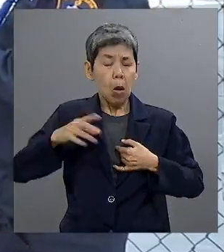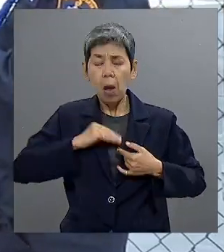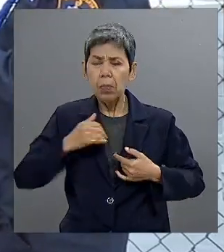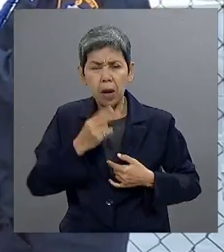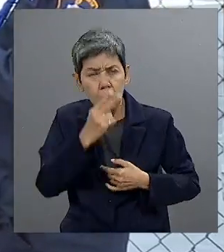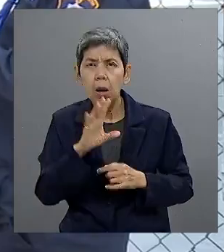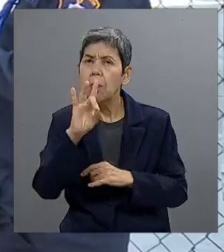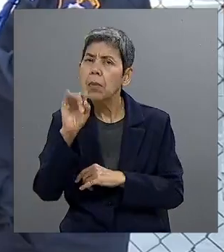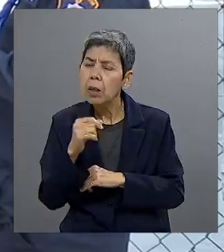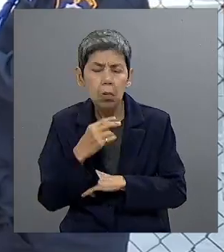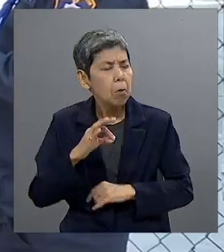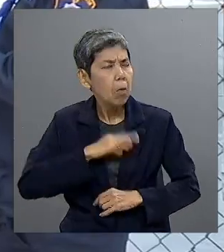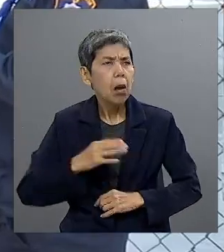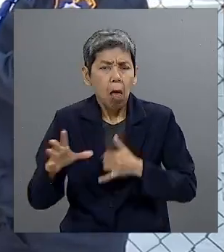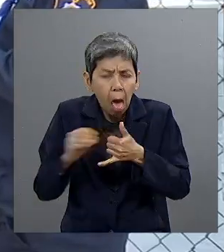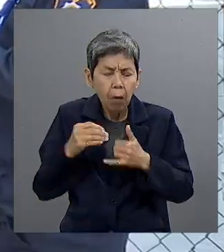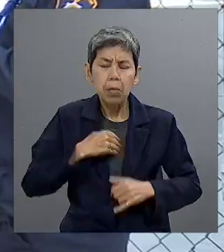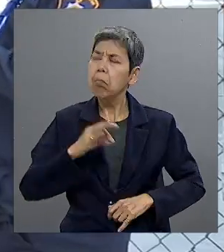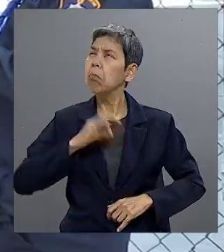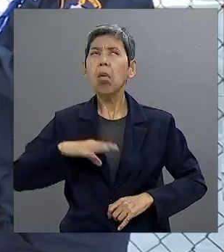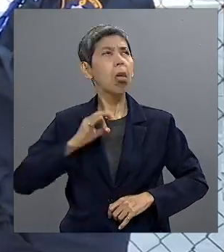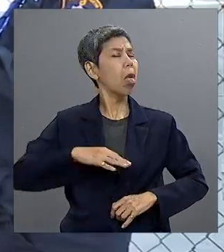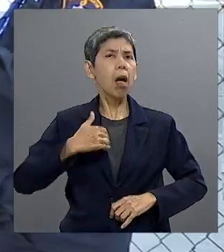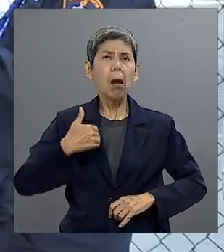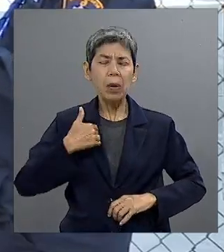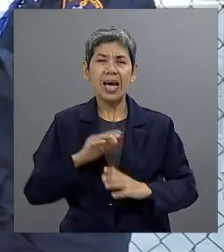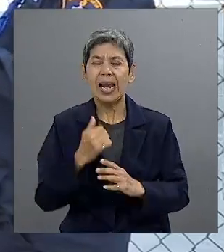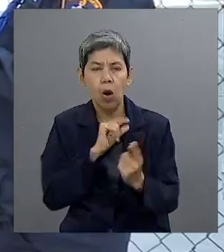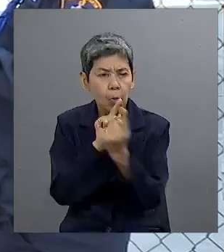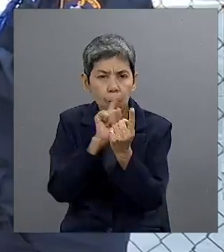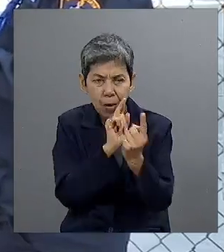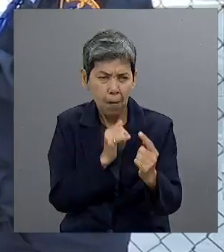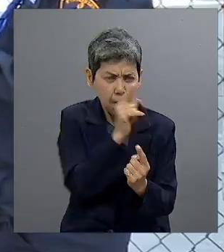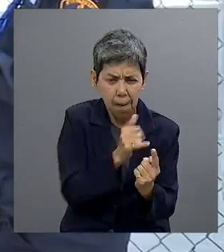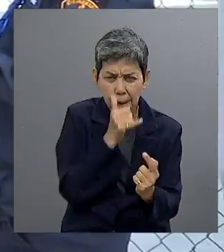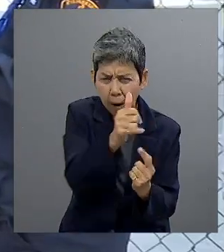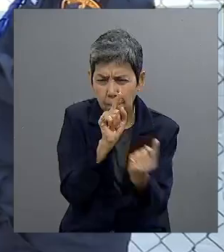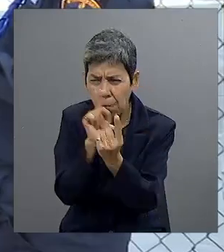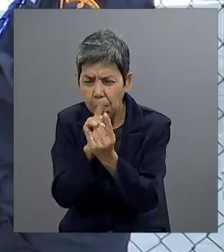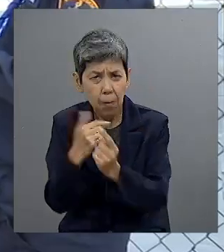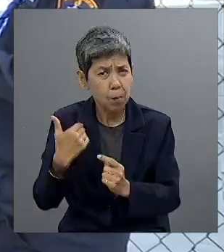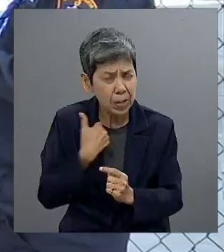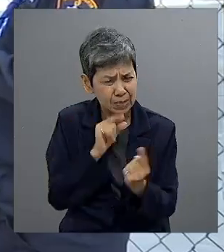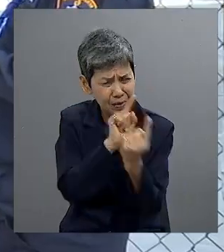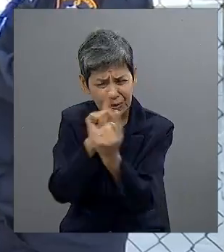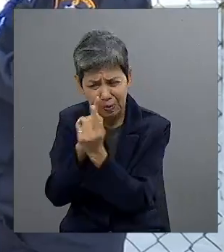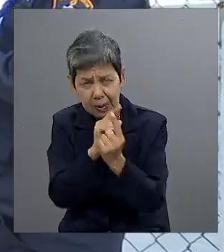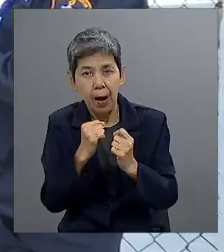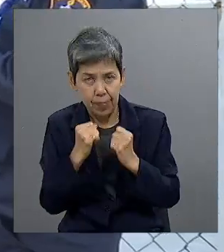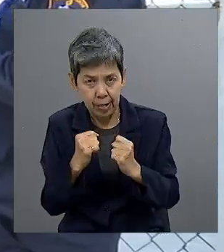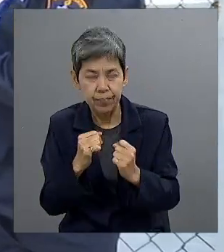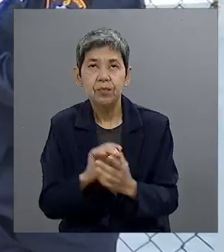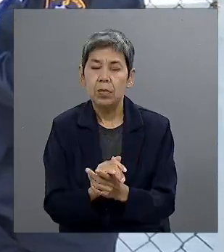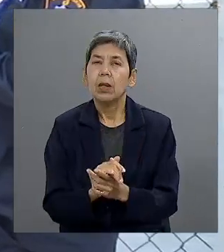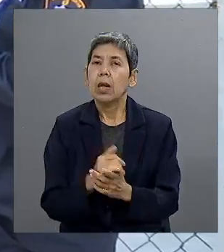90เปอร์เซ็นต์เนี่ยเป็นคนที่ปกติดีขึ้นแต่ว่าเราไปค้นหาเชิงรุกเพื่อจะทราบสายการแล้วไปหาให้ได้มากที่สุดสำคัญคือ